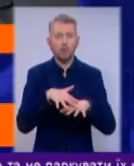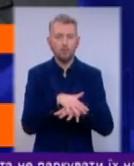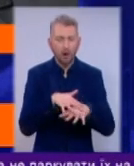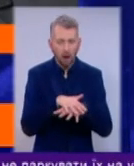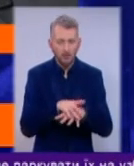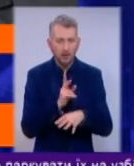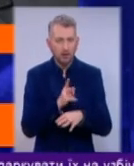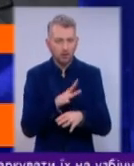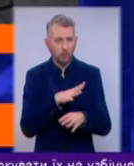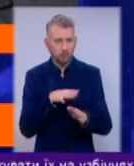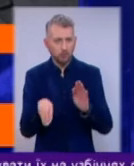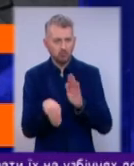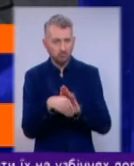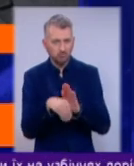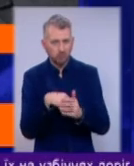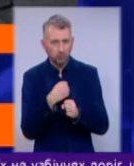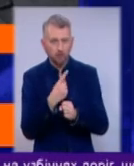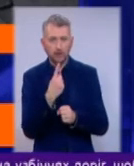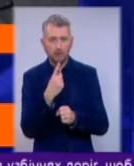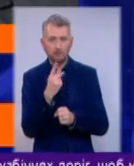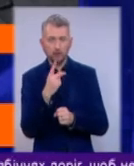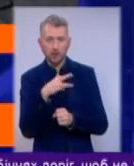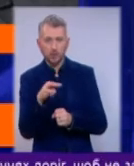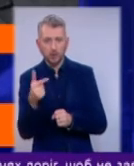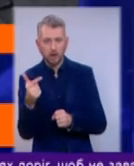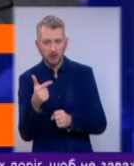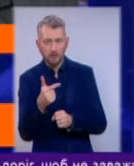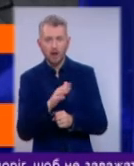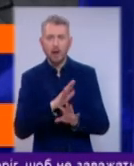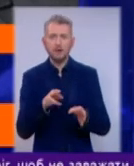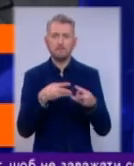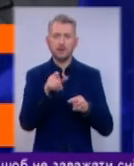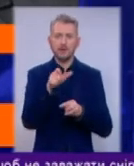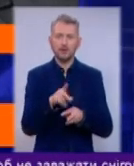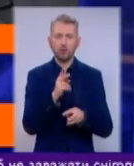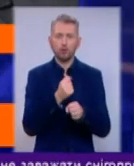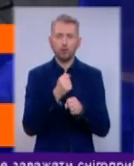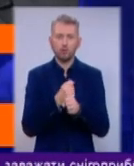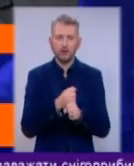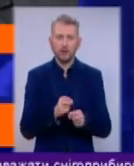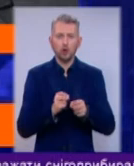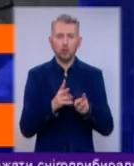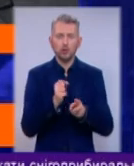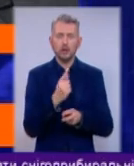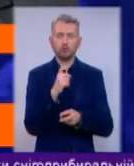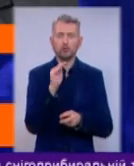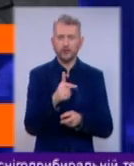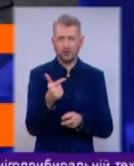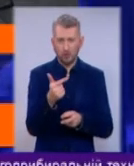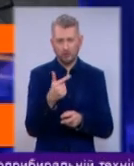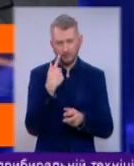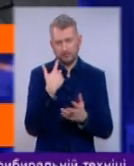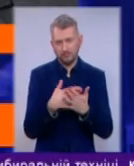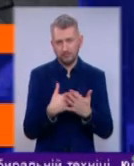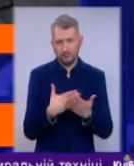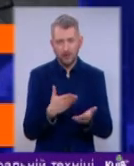здійснив корупційний злочин на 1,5 мільйона гривень, ніж, наприклад, міністр, який здійснив злочин на 100 тисяч гривень. Ну, це образно.